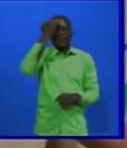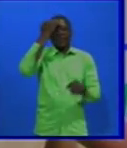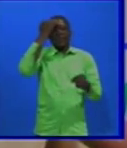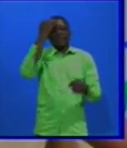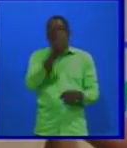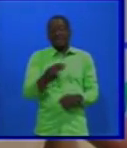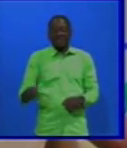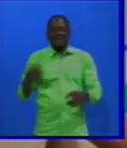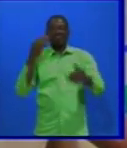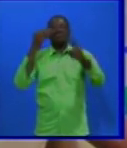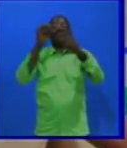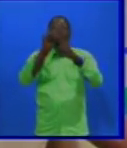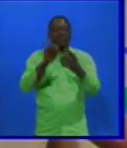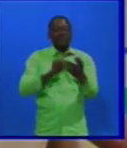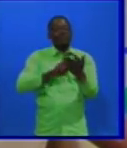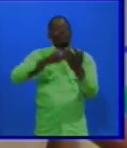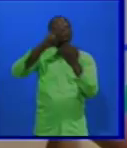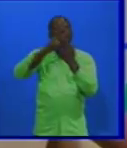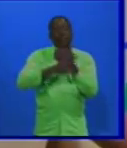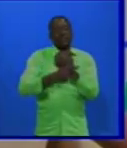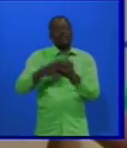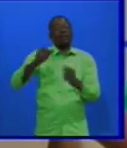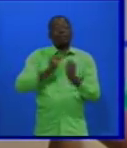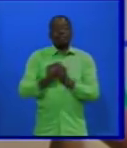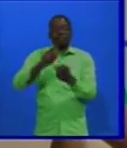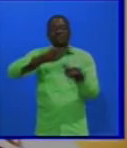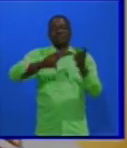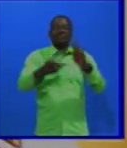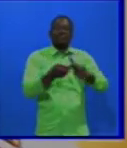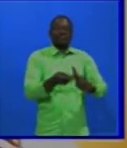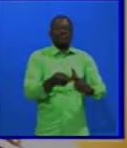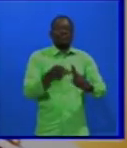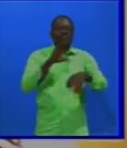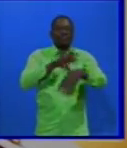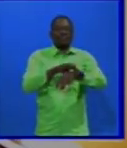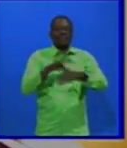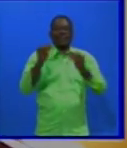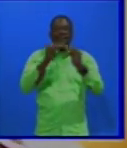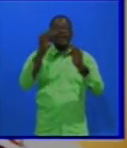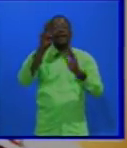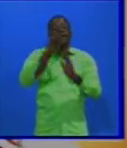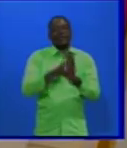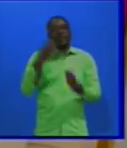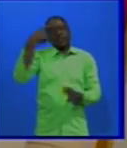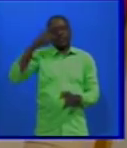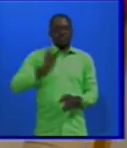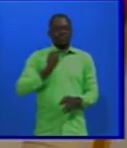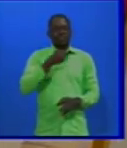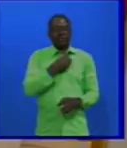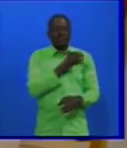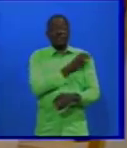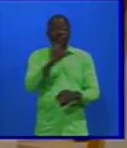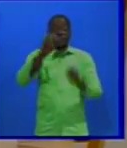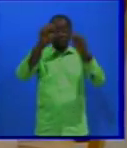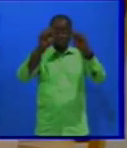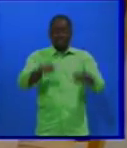objectifs du projet à l'ensemble des partenaires de terrain. C'est également l'occasion pour nous de renforcer nos capacités